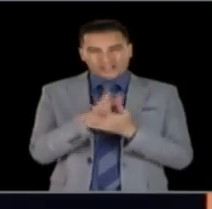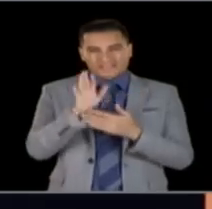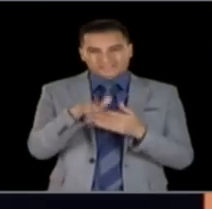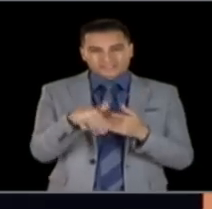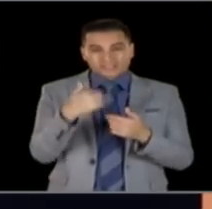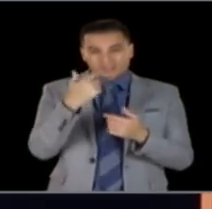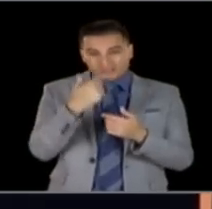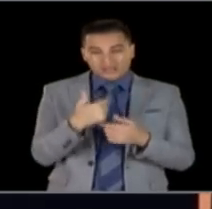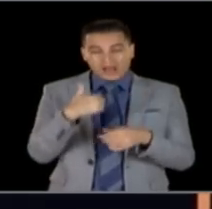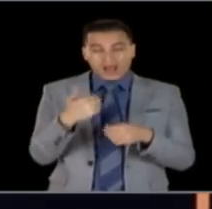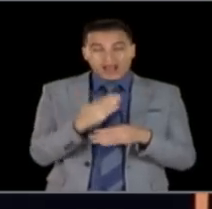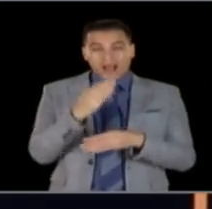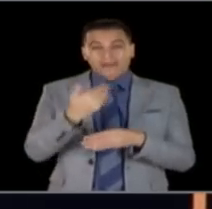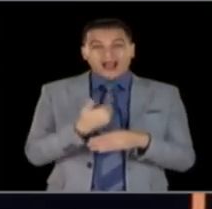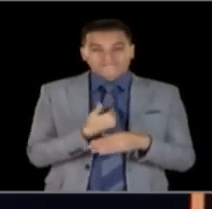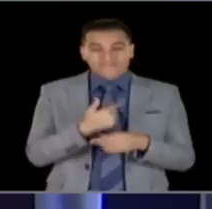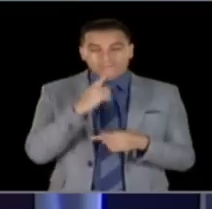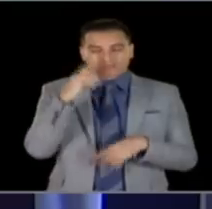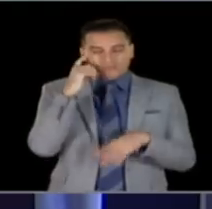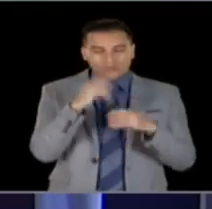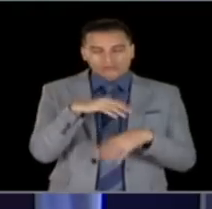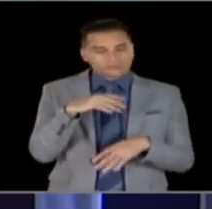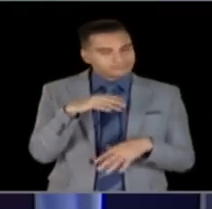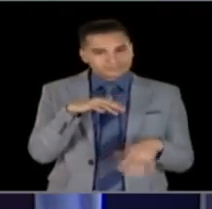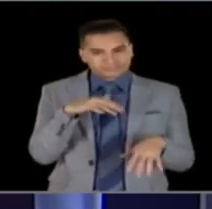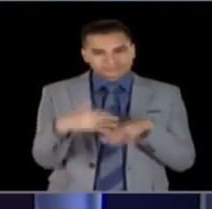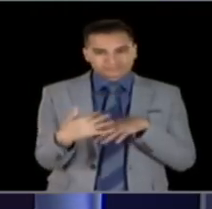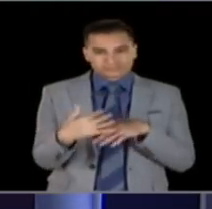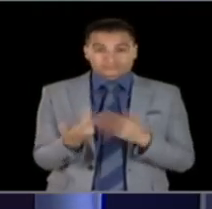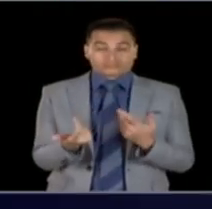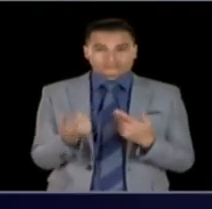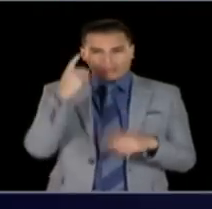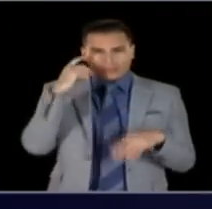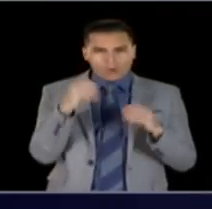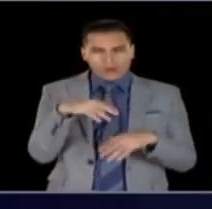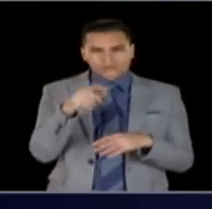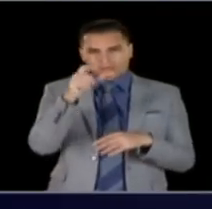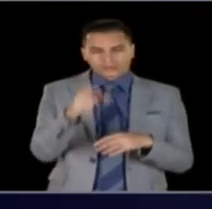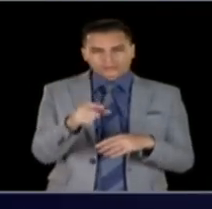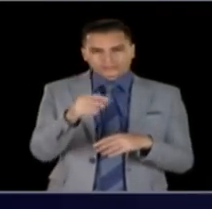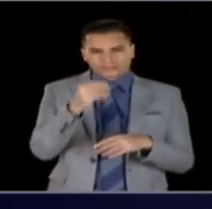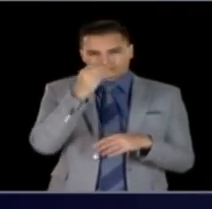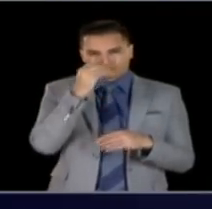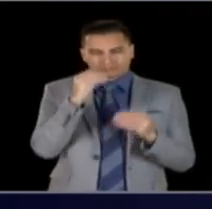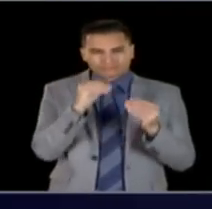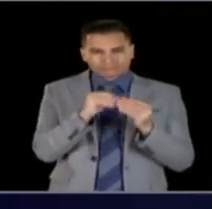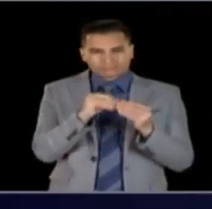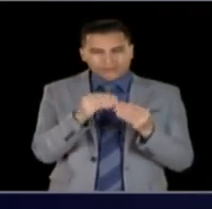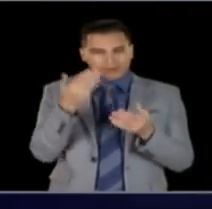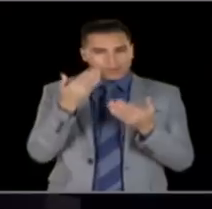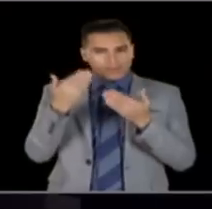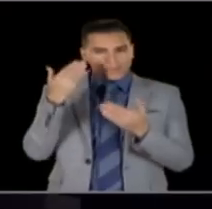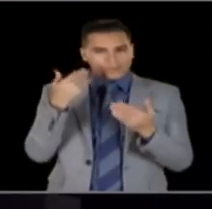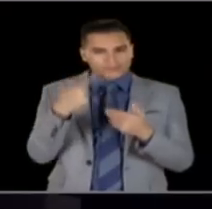جداً. أنا كان فيها حاجات عندي بس التوتر خلاني مش لا يعني مش التوتر لما يجي من اميره من مهتاب من سيف